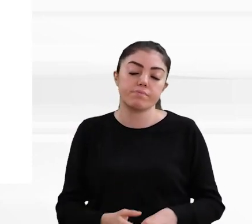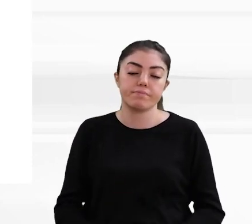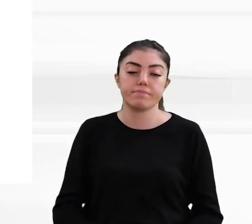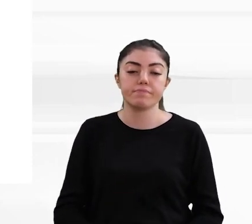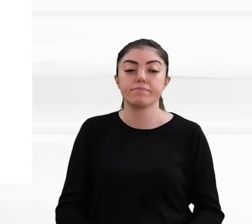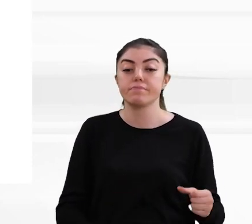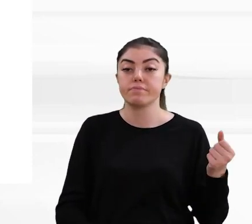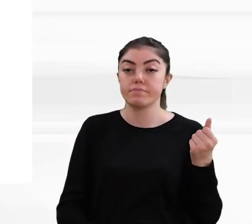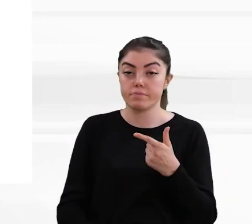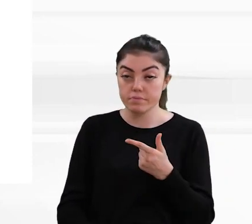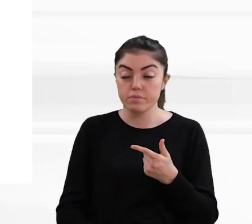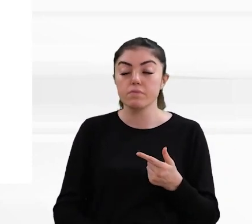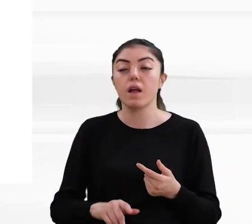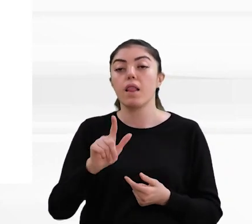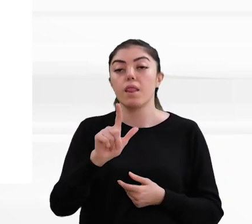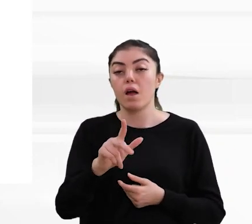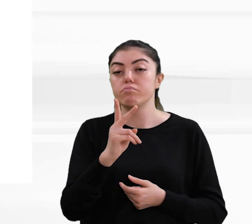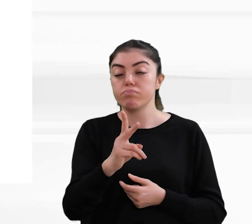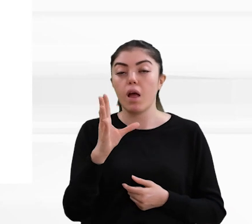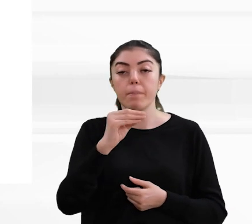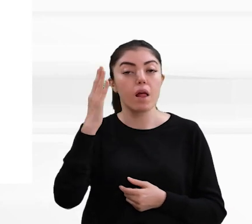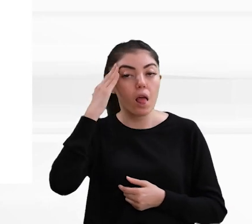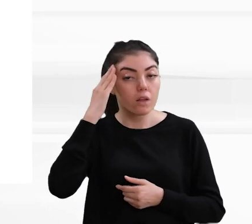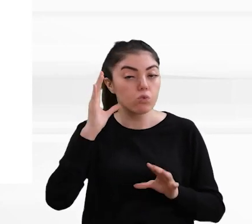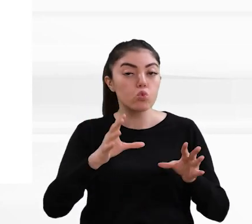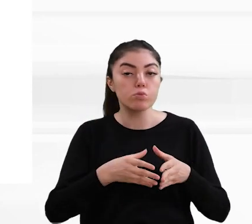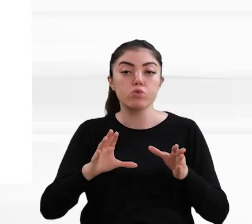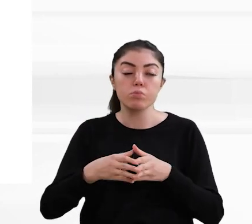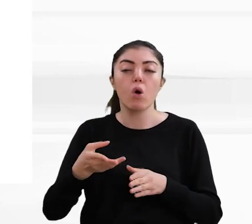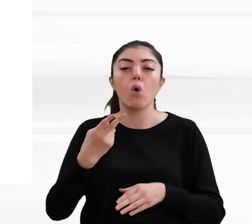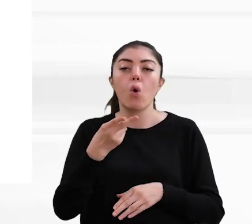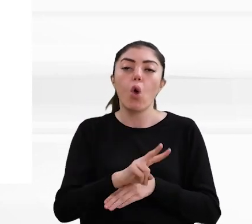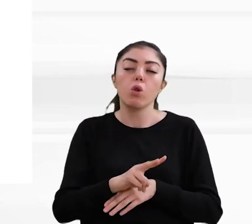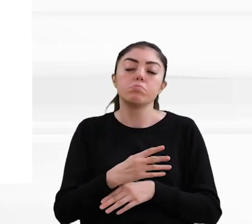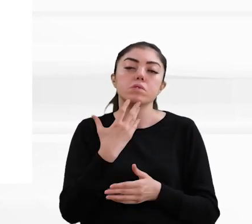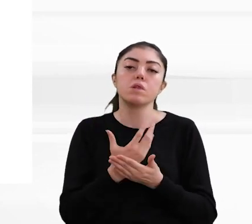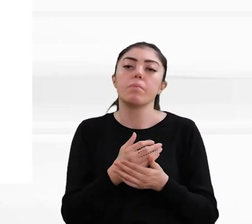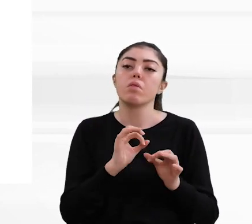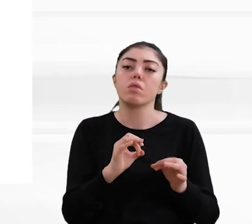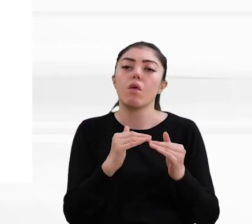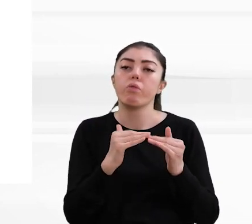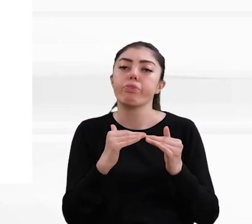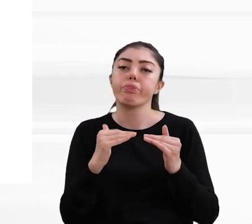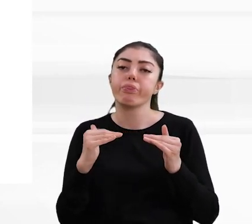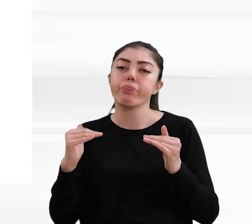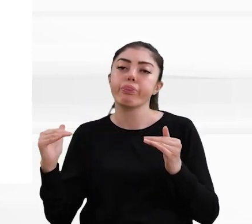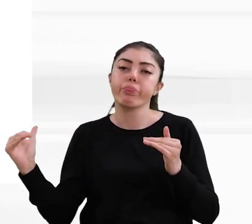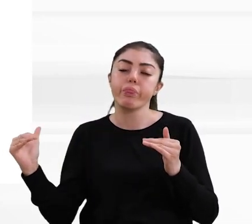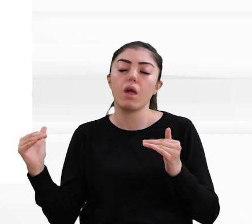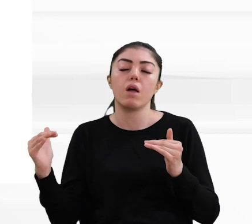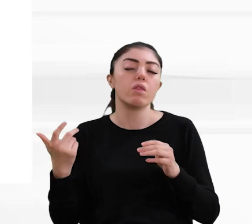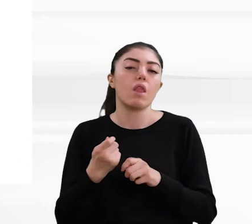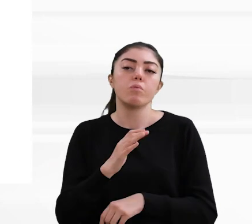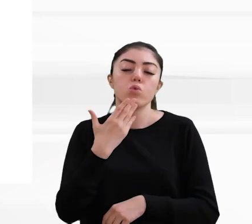ifade oldu için L popülasyonunda Her yaş döneminde ölüm oranı sabittir LD bakın bu sabit